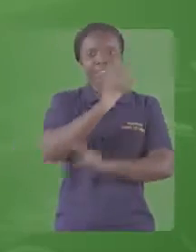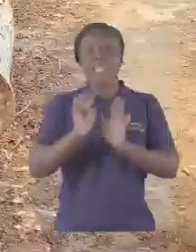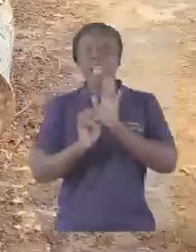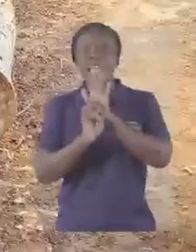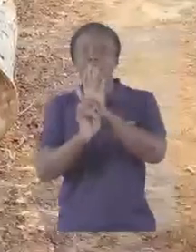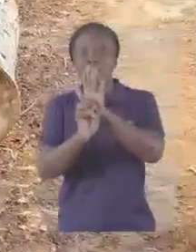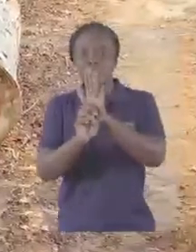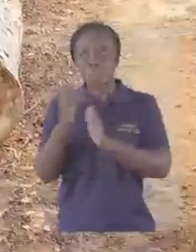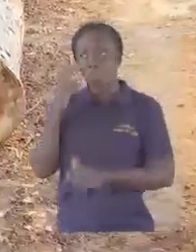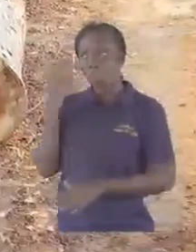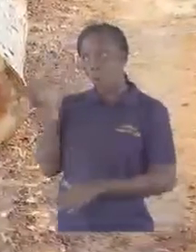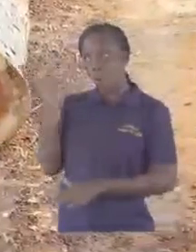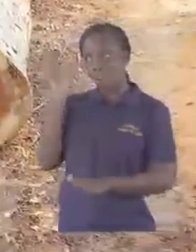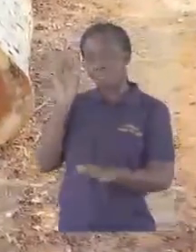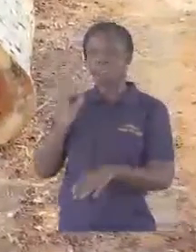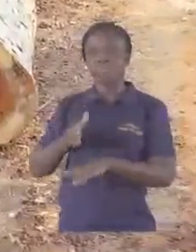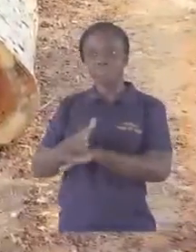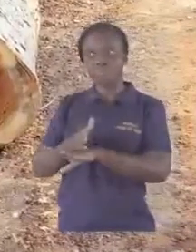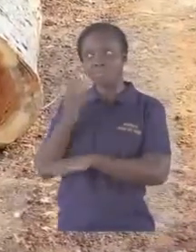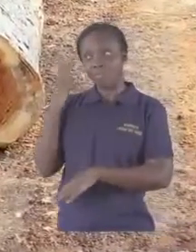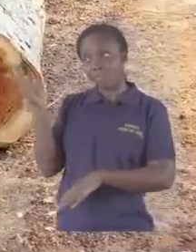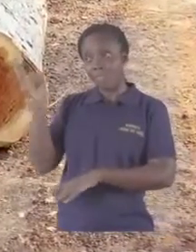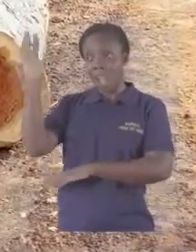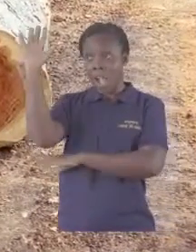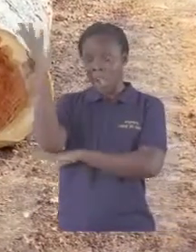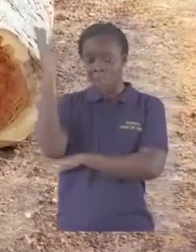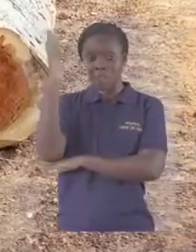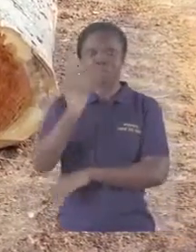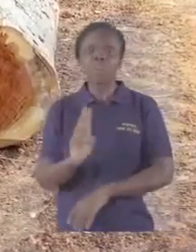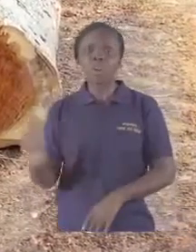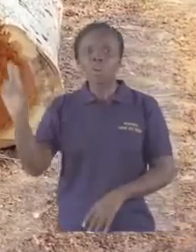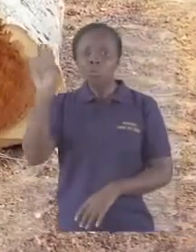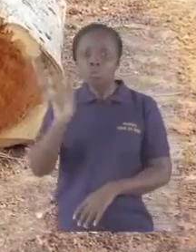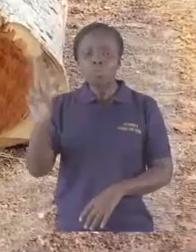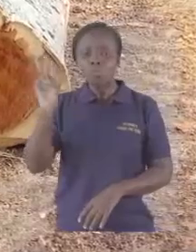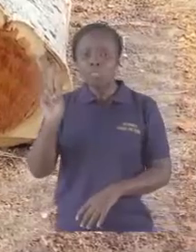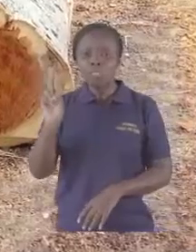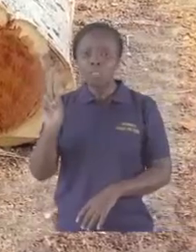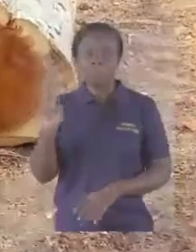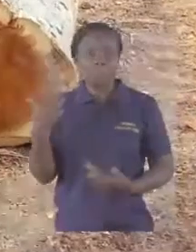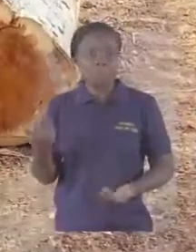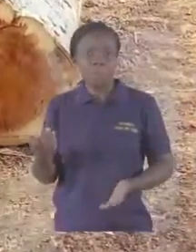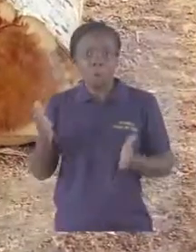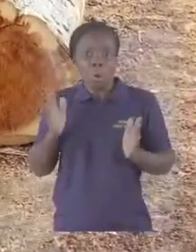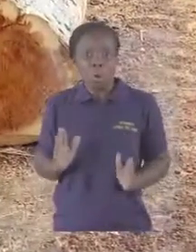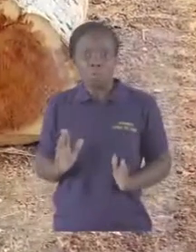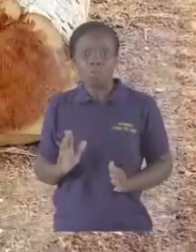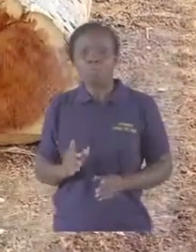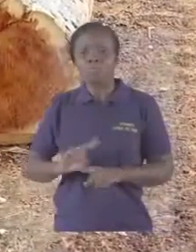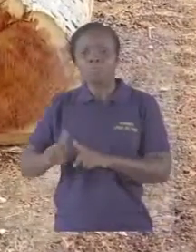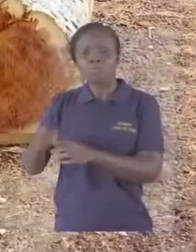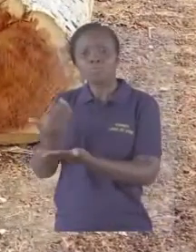Exemple, les arbres qui sont exploités par les hommes pour leurs besoins.